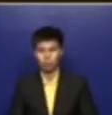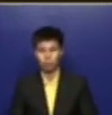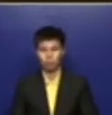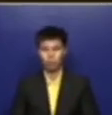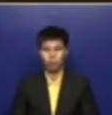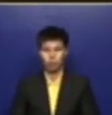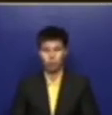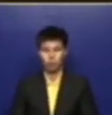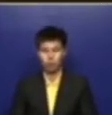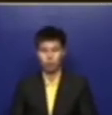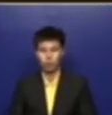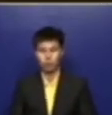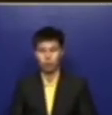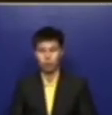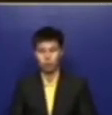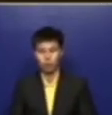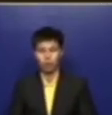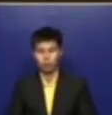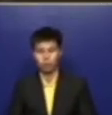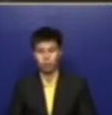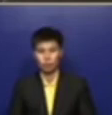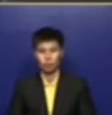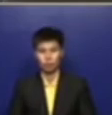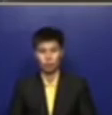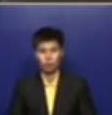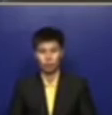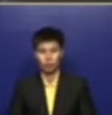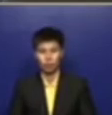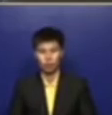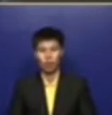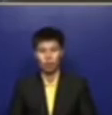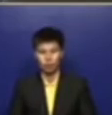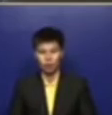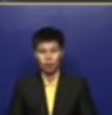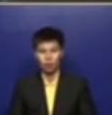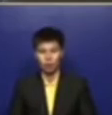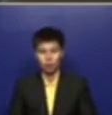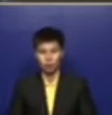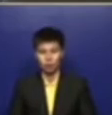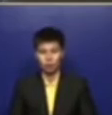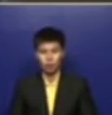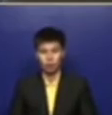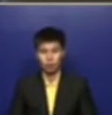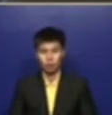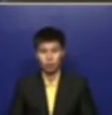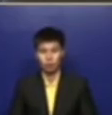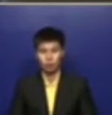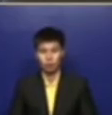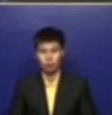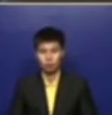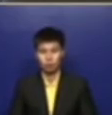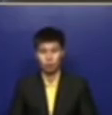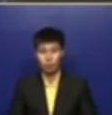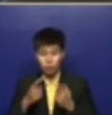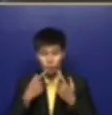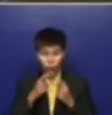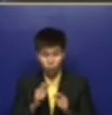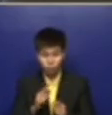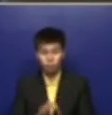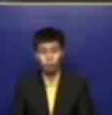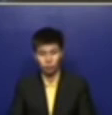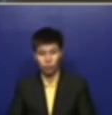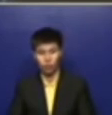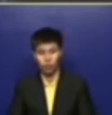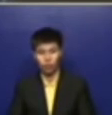กราบกราบเรียนท่านประธานสภาผู้แทนราษฎรเคารพครับท่านสมาชิกผู้ทรงเกียรติครับต่อประเด็นคำถามของท่านเรื่องของข้อเรีย